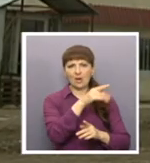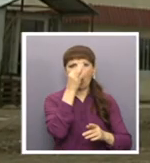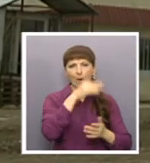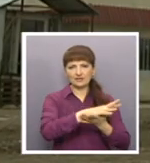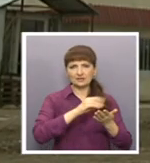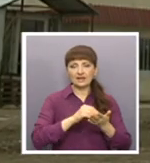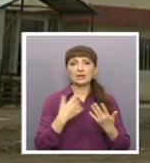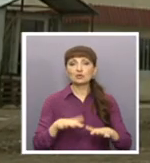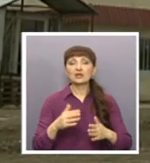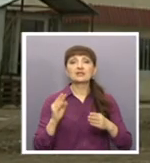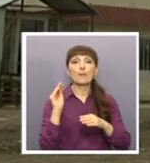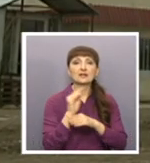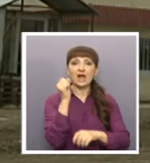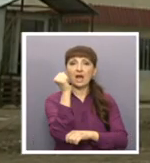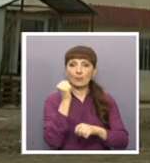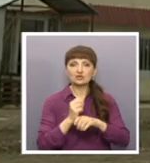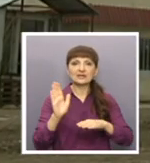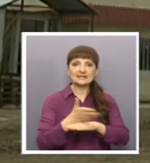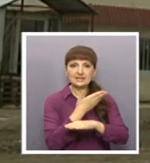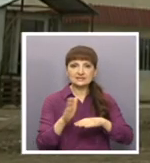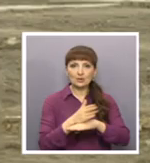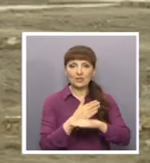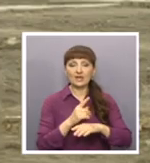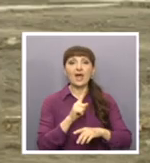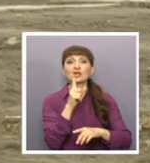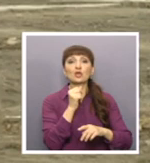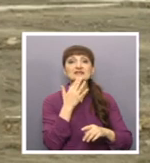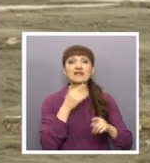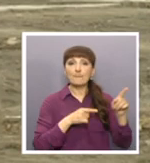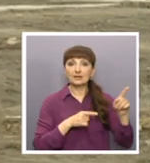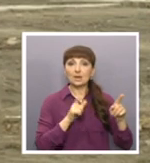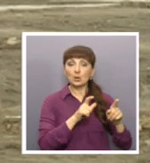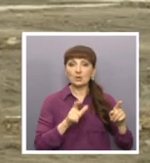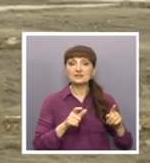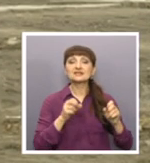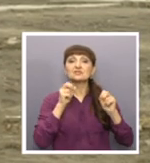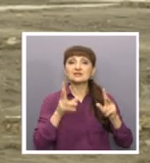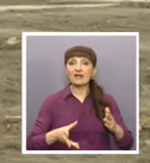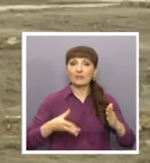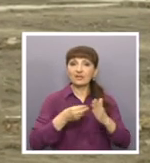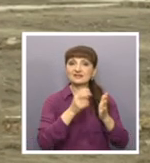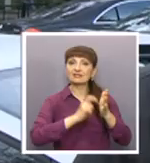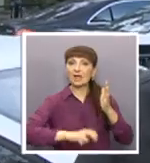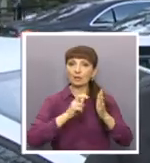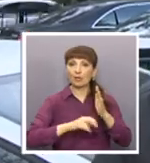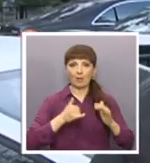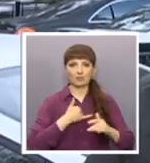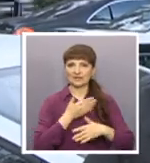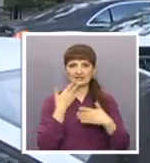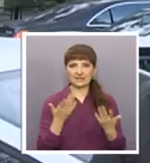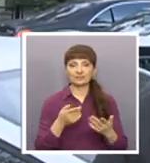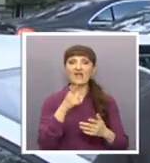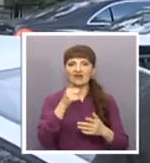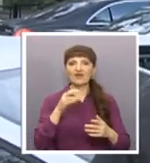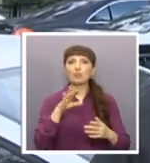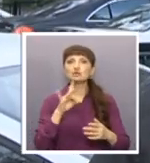наняли дополнительных рабочих для сортировки мусора. Но на Западе за эти услуги жители платят специальный налог. Скажите, вы делите